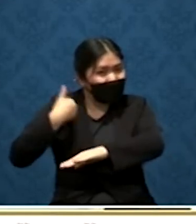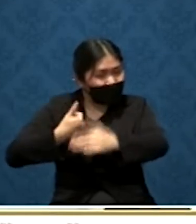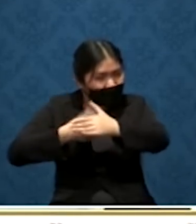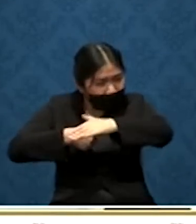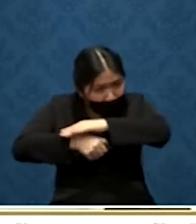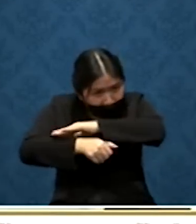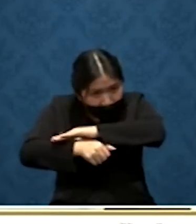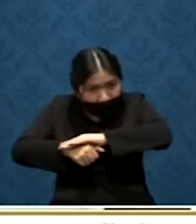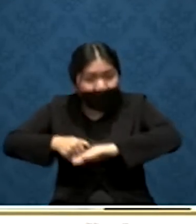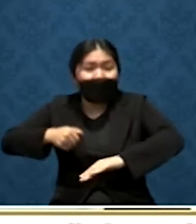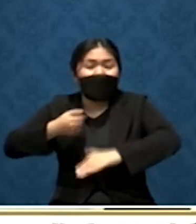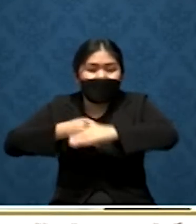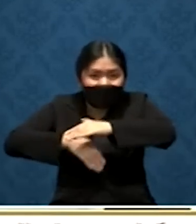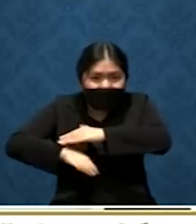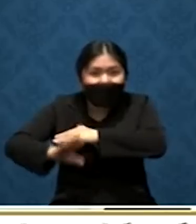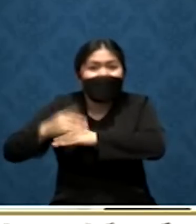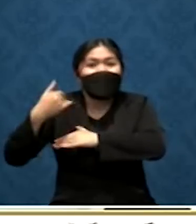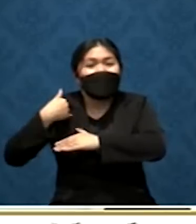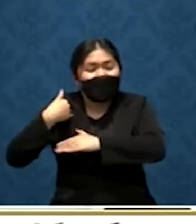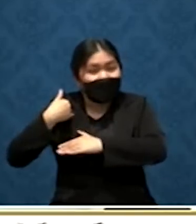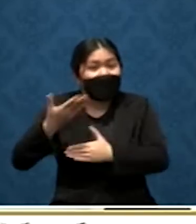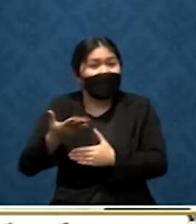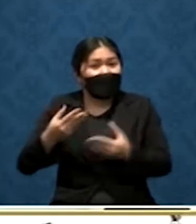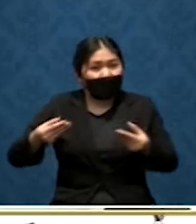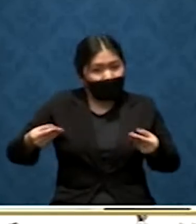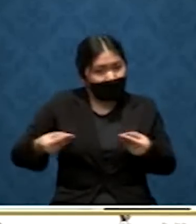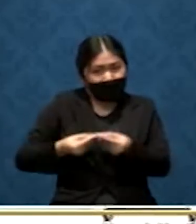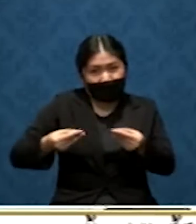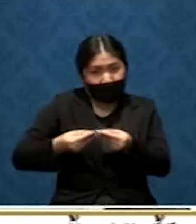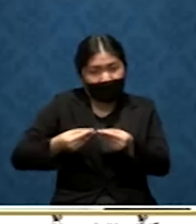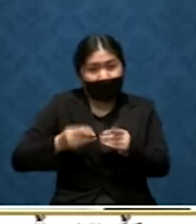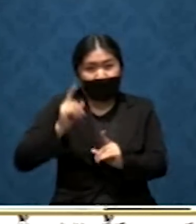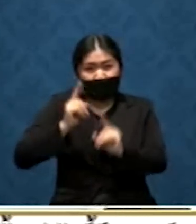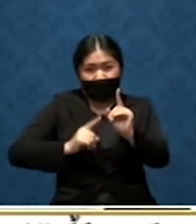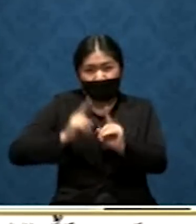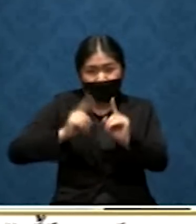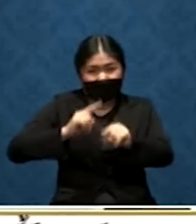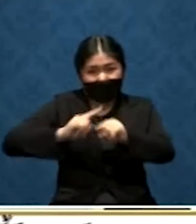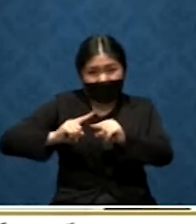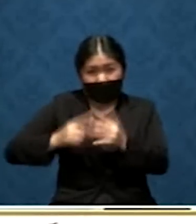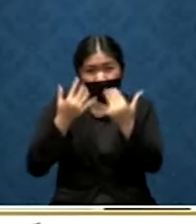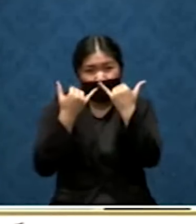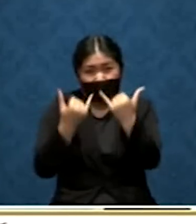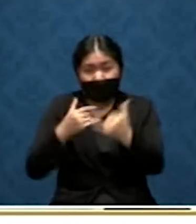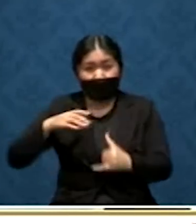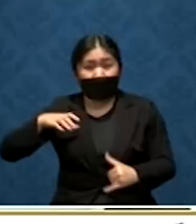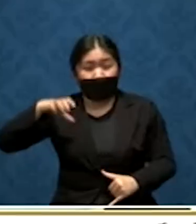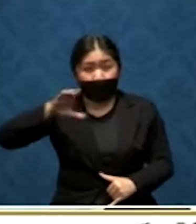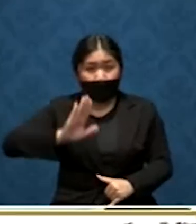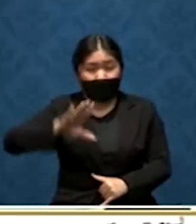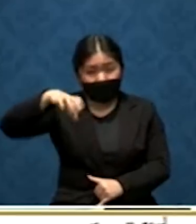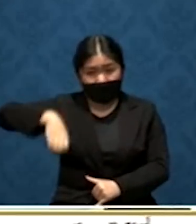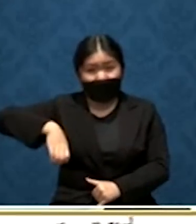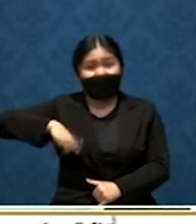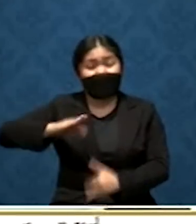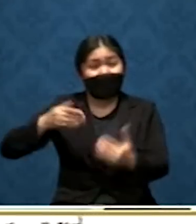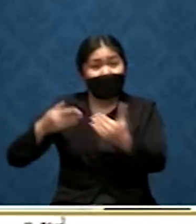ยและที่สำคัญคือเป็นผู้ถือห้นใหญ่คนปัจจุบันของอันรวกรุปที่ได้มาจ